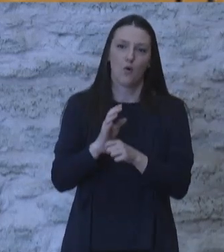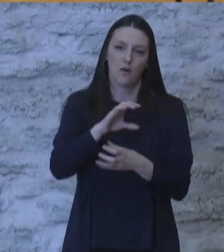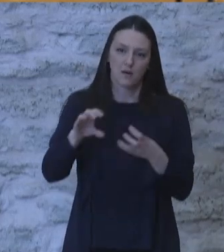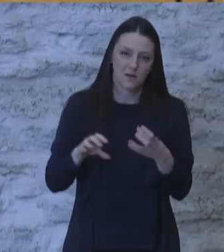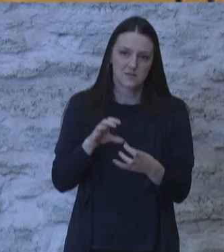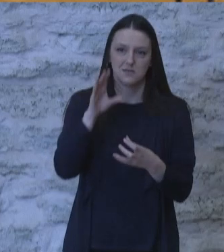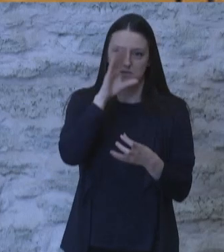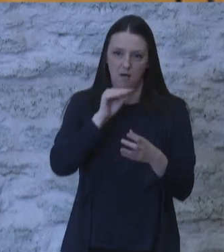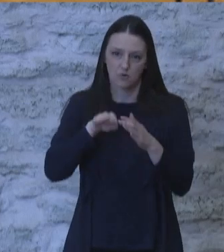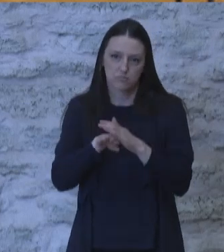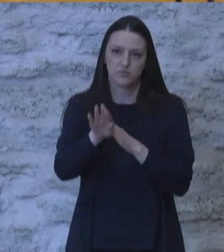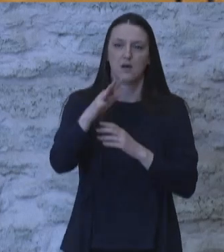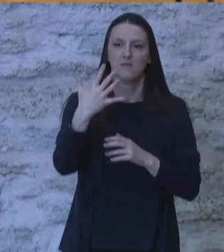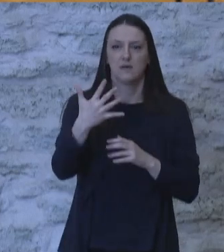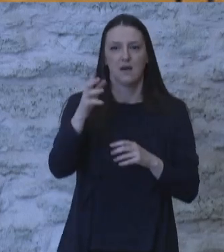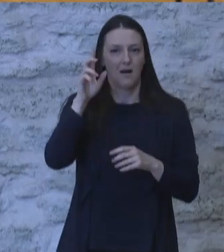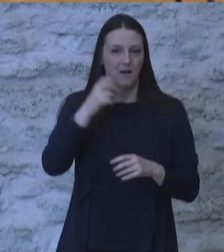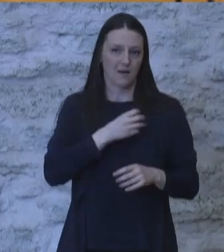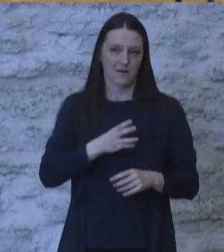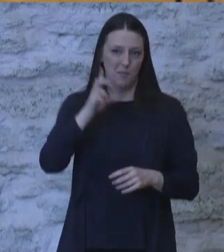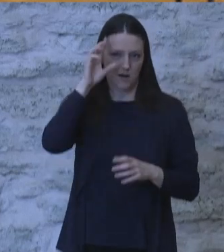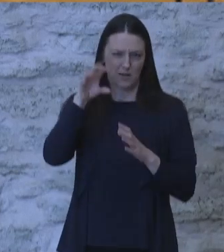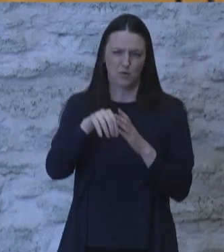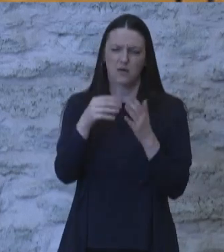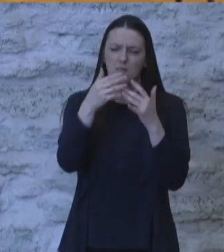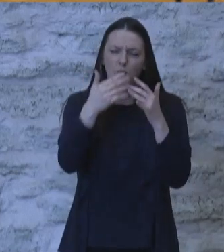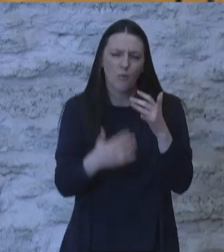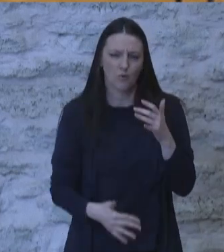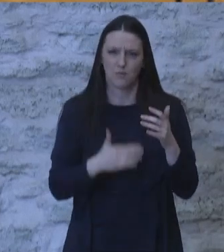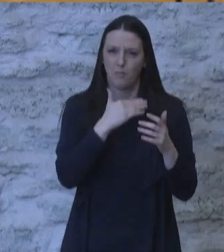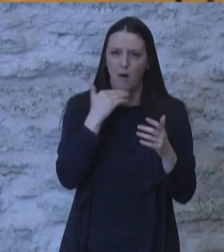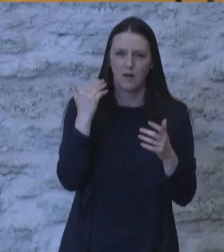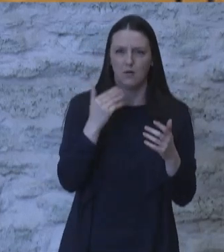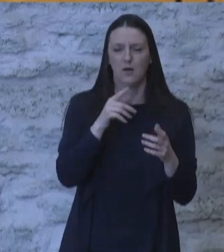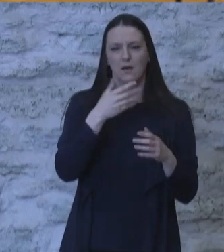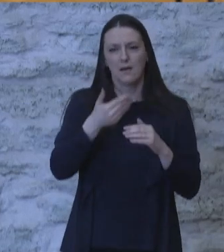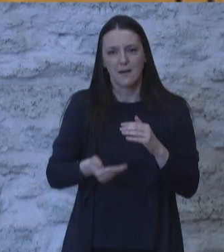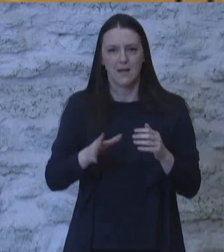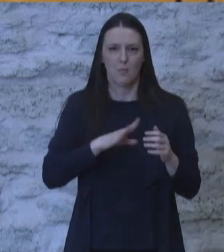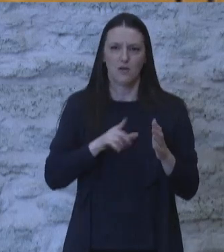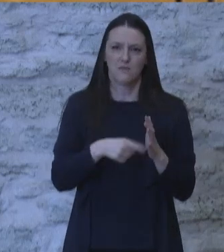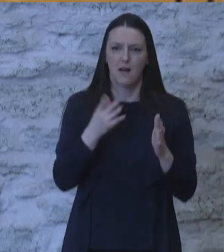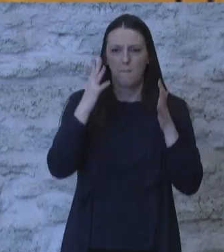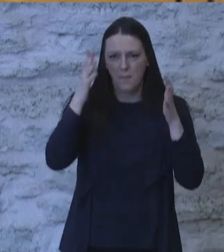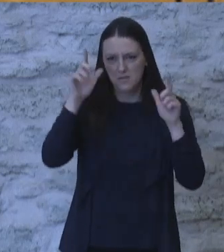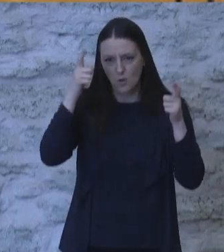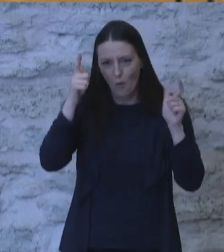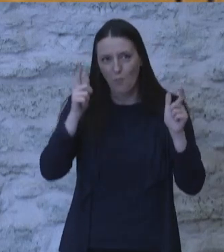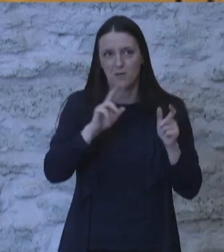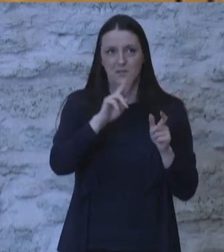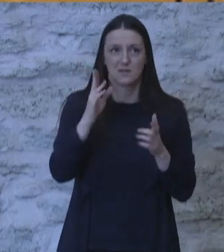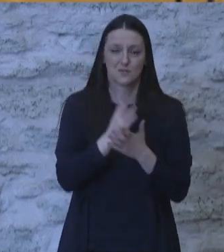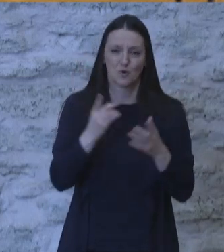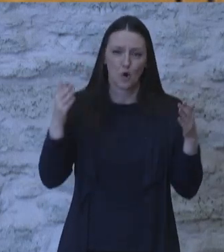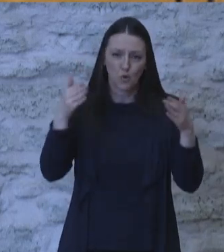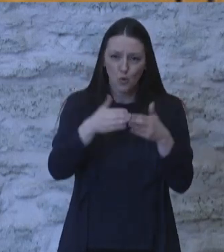jõudnud viie rikkama riigi ulkat. Sitadilõpp. Ja nii edasi, edasi, edasi. Iljem räägitakse veel metsloomades, kes on nurkaetud. Ja see tõttu siis